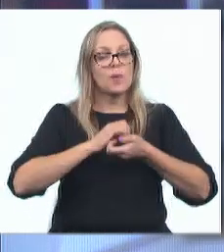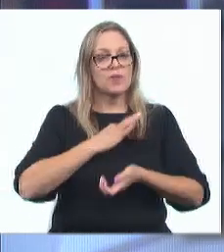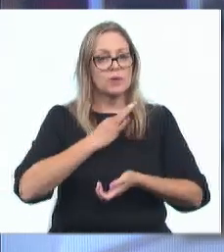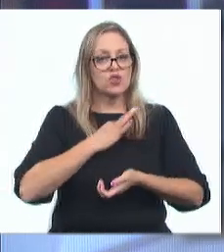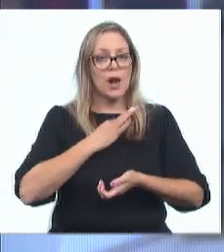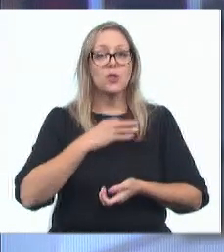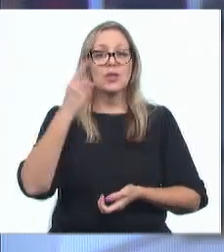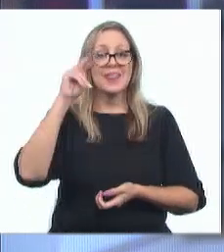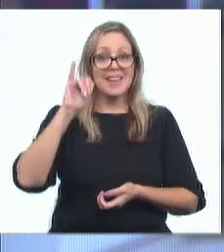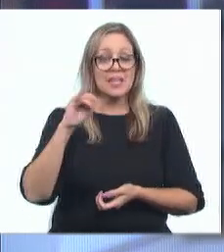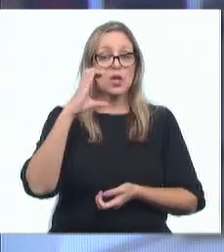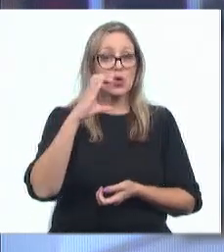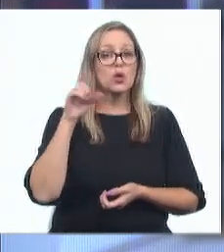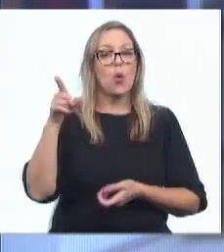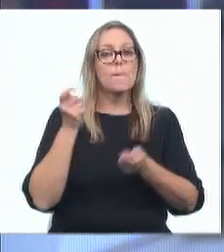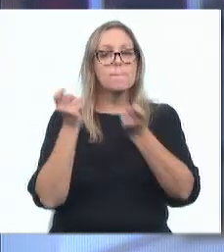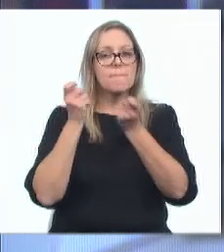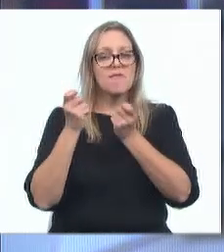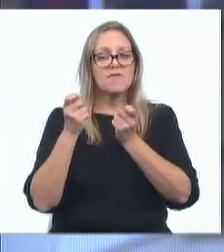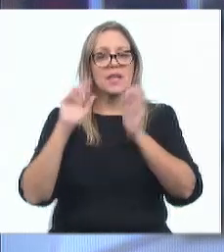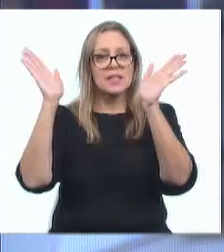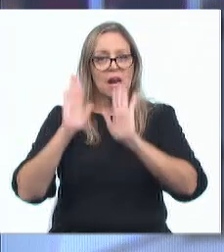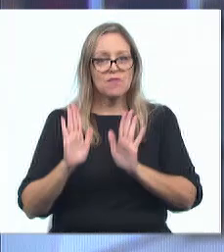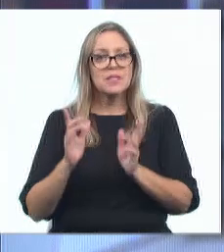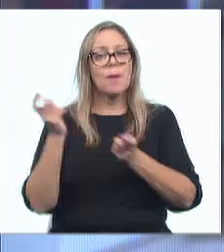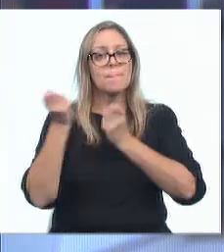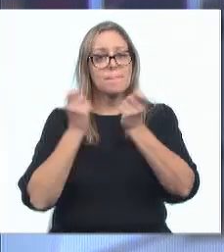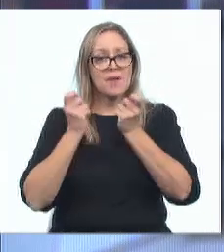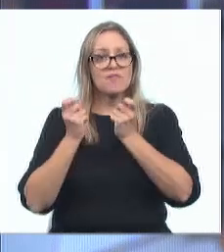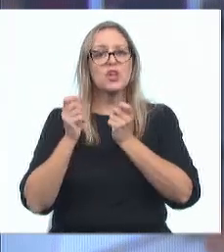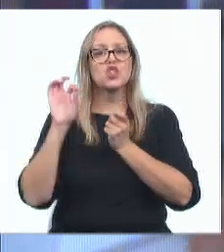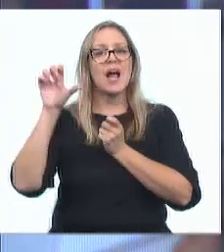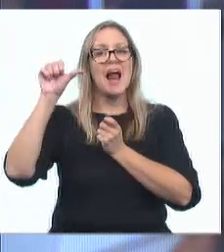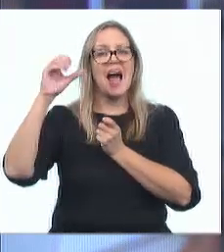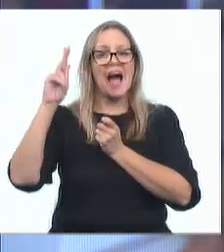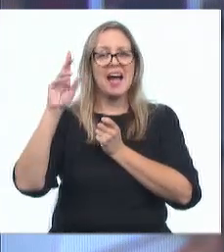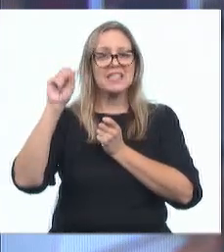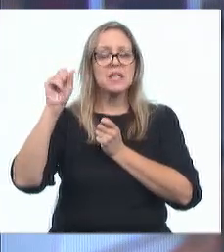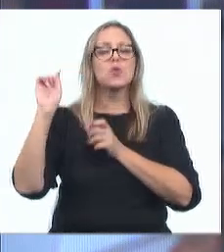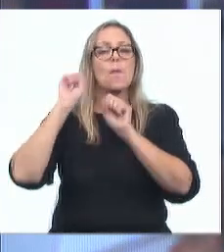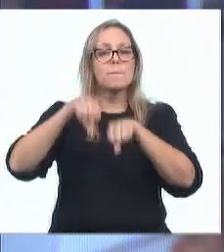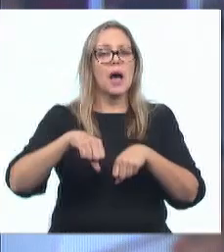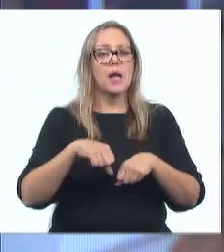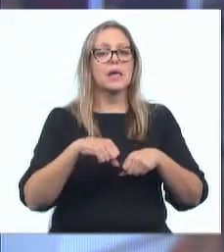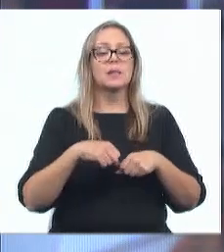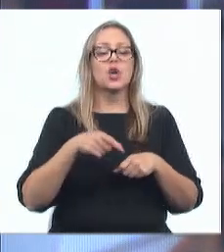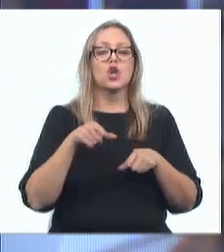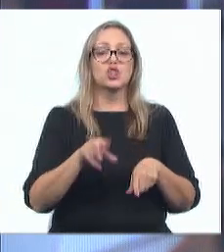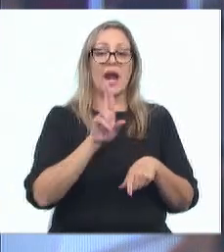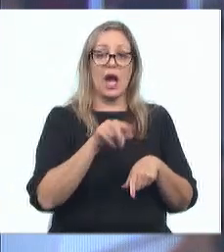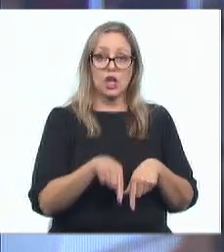הוא מפיק טלוויזיה, נשיא קבוצת התקשורת אקסס, שהיא גם חלק מהבעלים של רשת. הוא גר בלונדון, הוא יהודי, והוא כתב